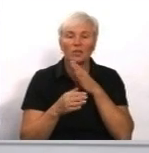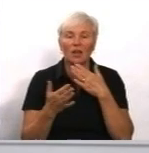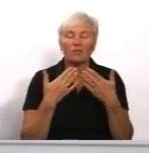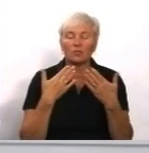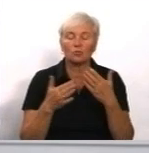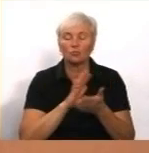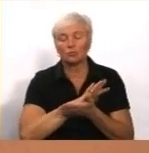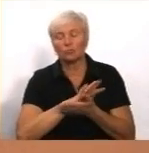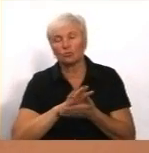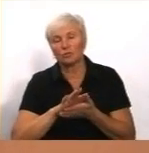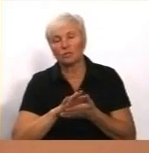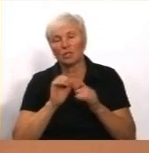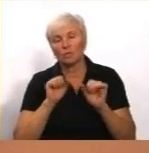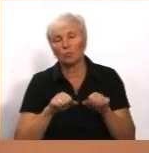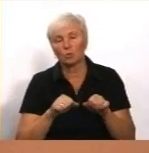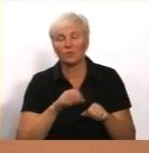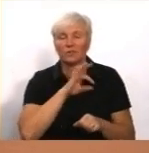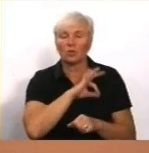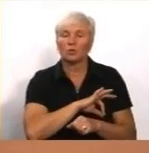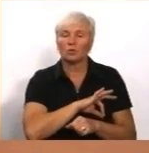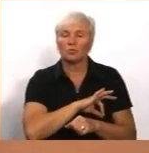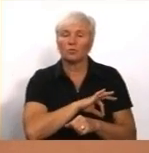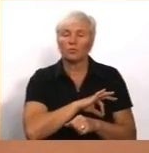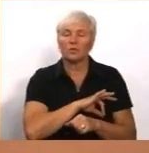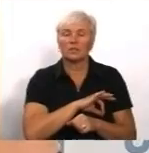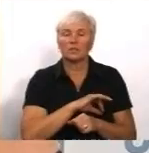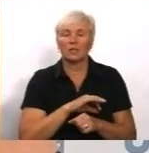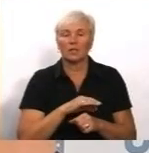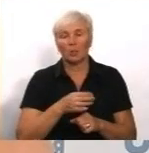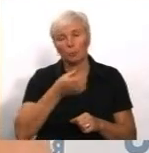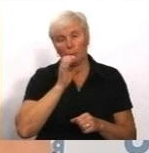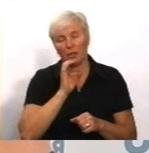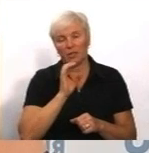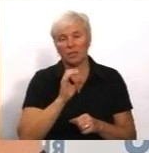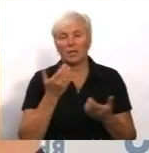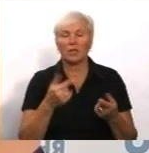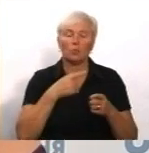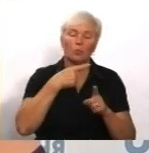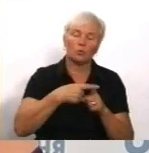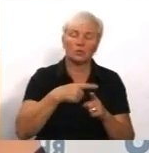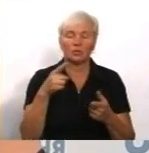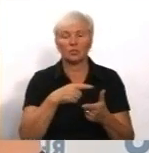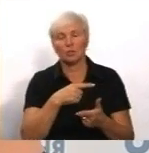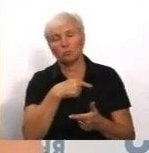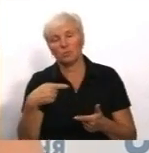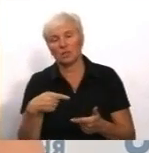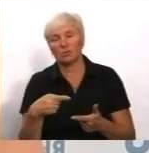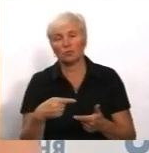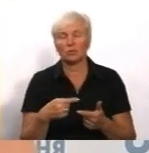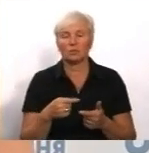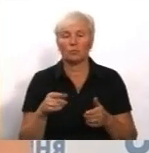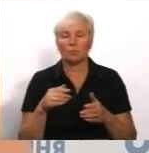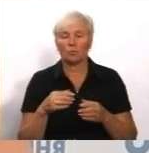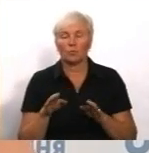і її можна використовувати та пити, ну, вживати щодня. Які плюси чи мінуси їх в порівнянні з тими